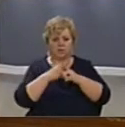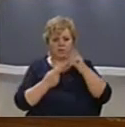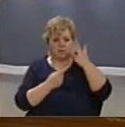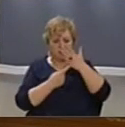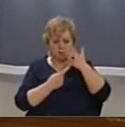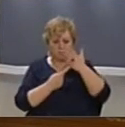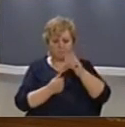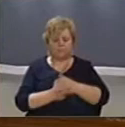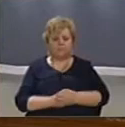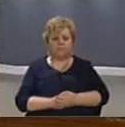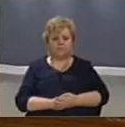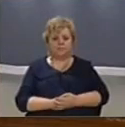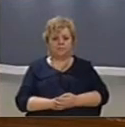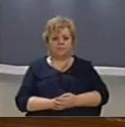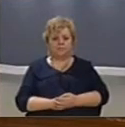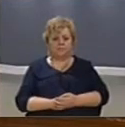digitalizuar.